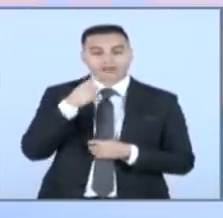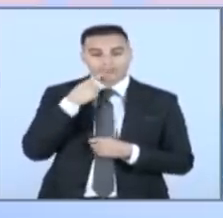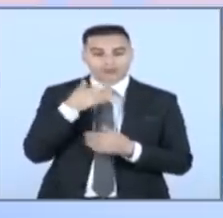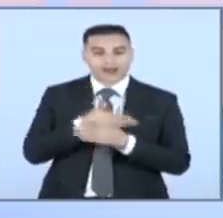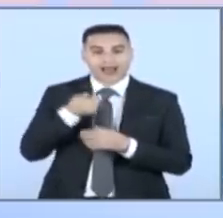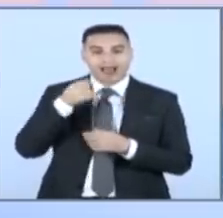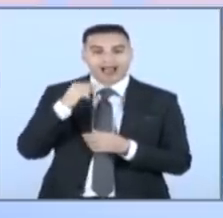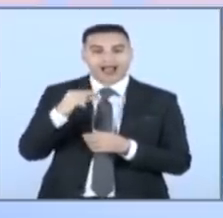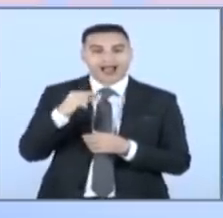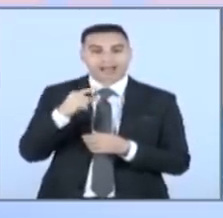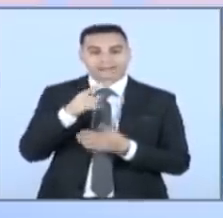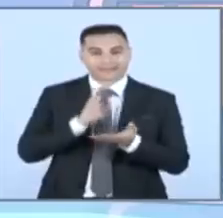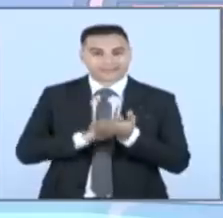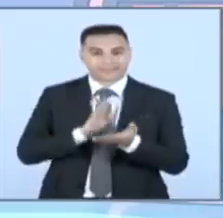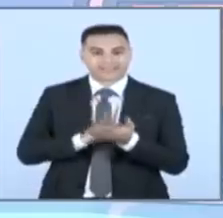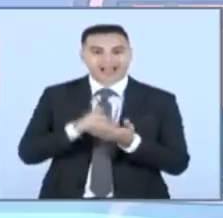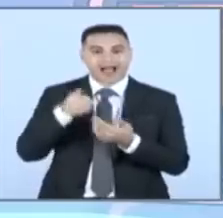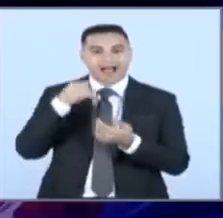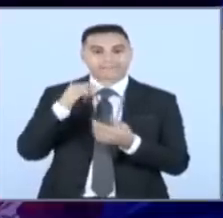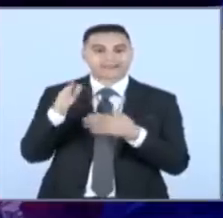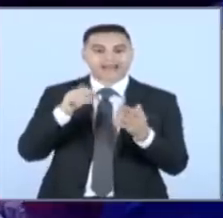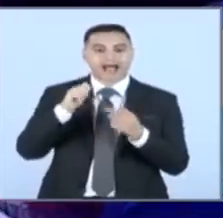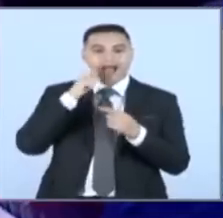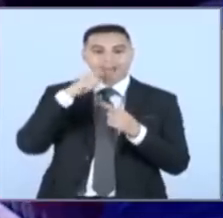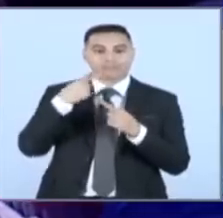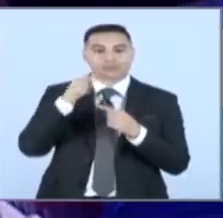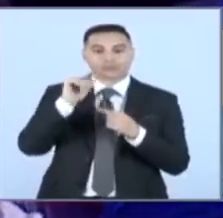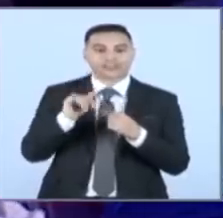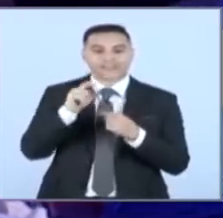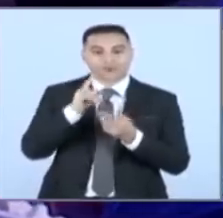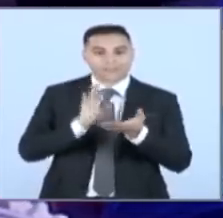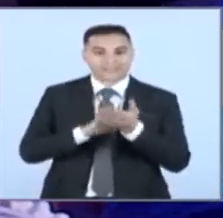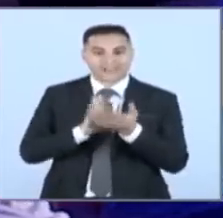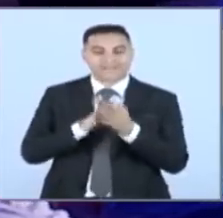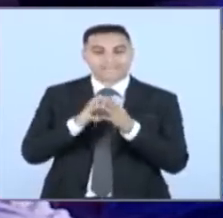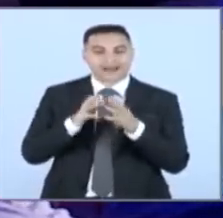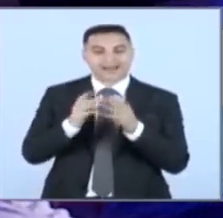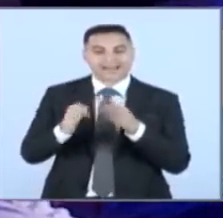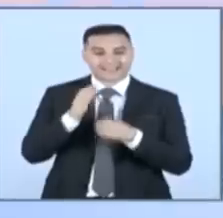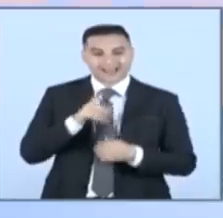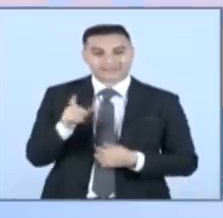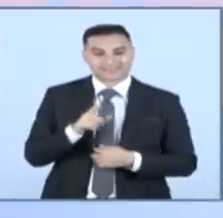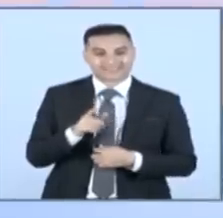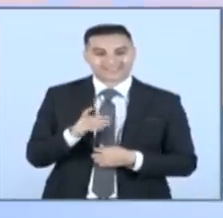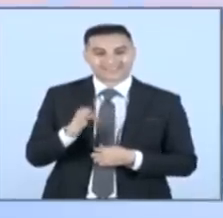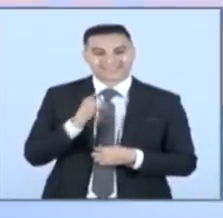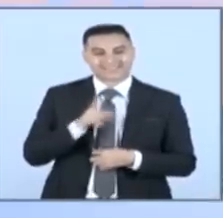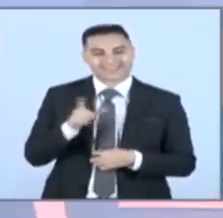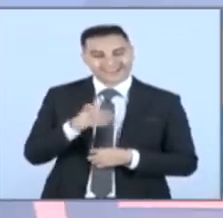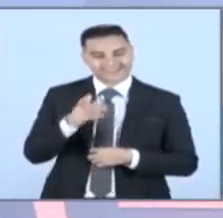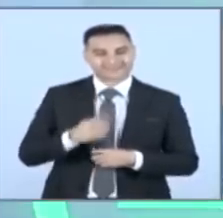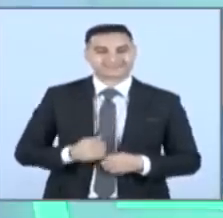أحمد أبو ضيف بيسقف. أحمد أبو ضيف لما بيسقف بتبقى إجابة إيه؟ صحيح. إجابة